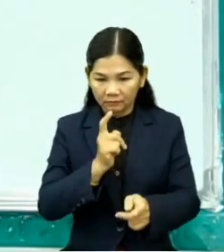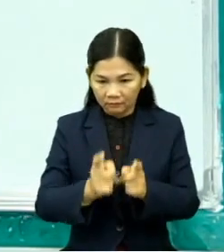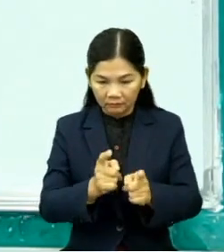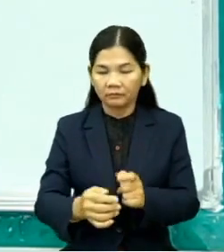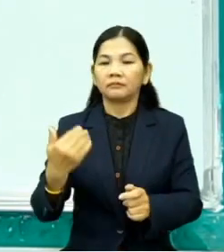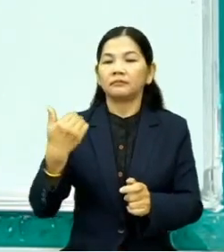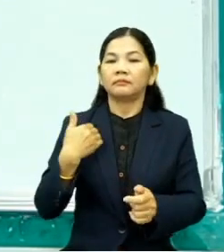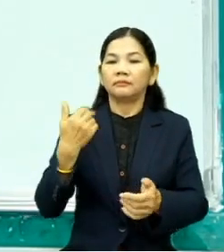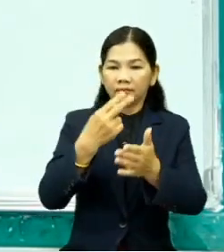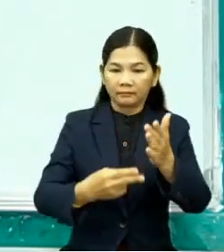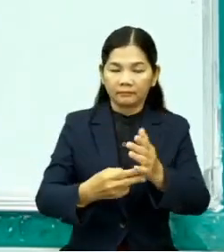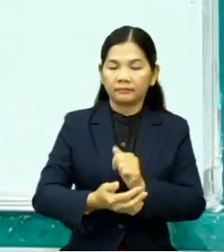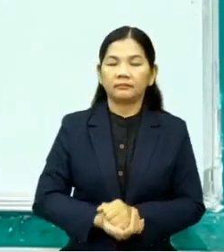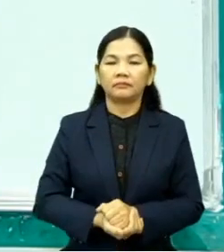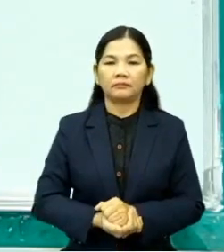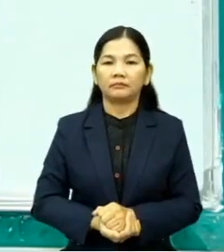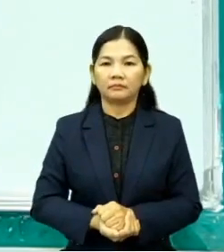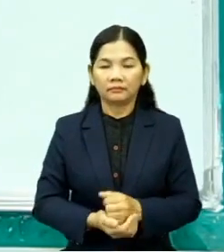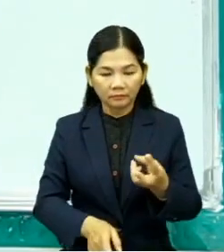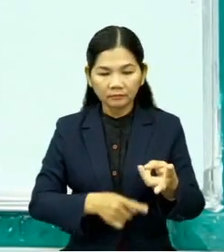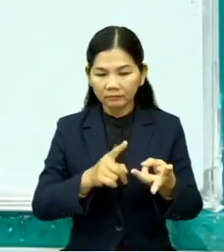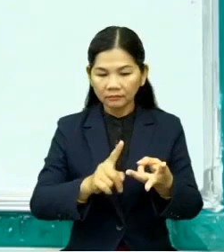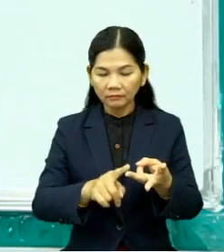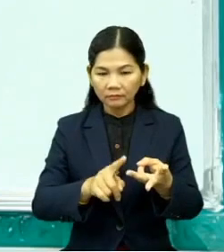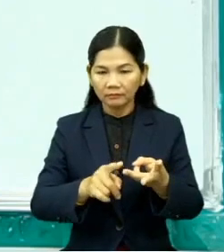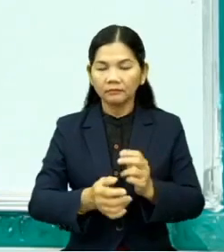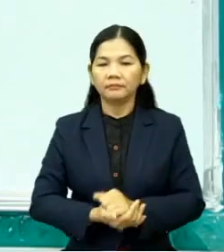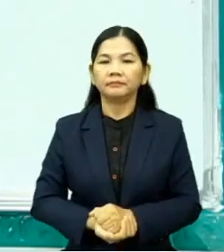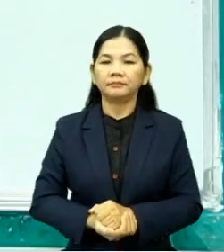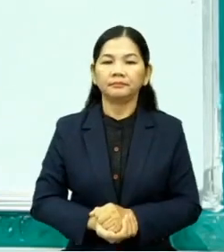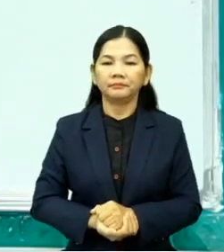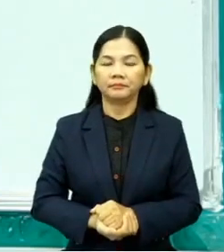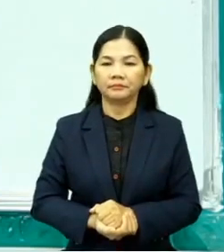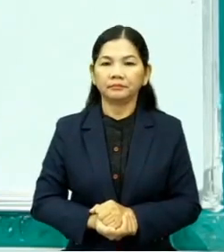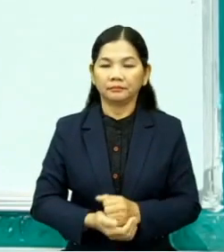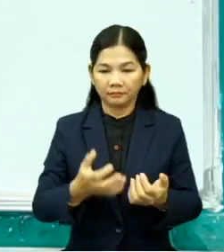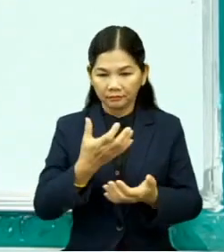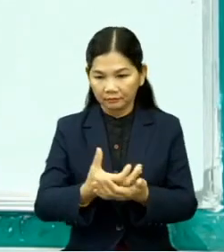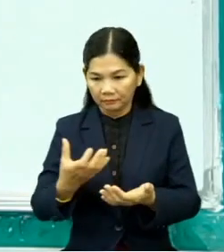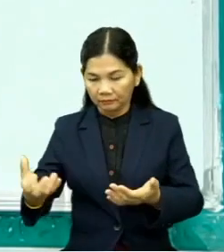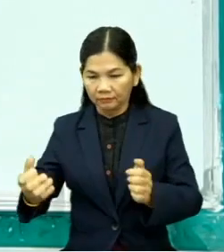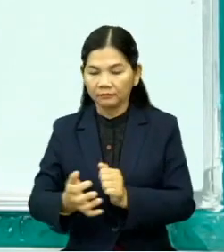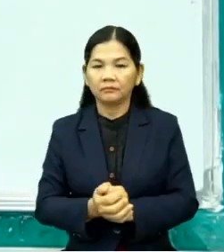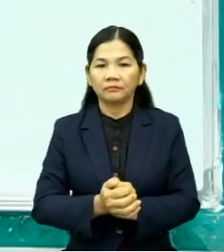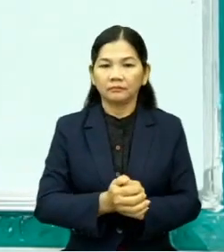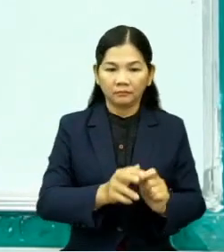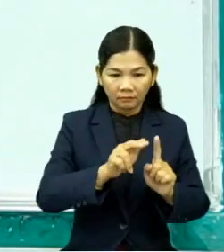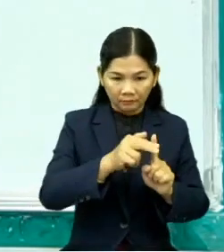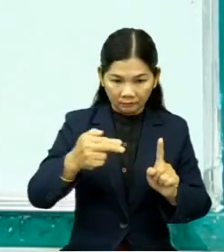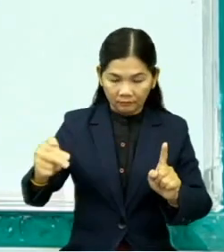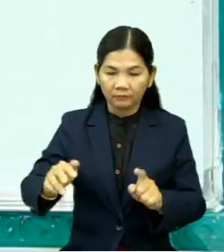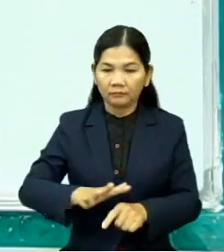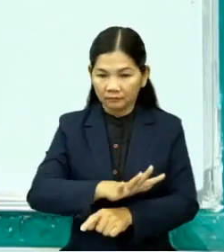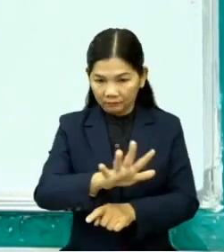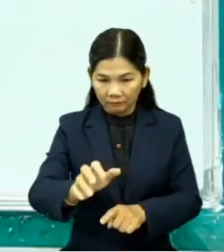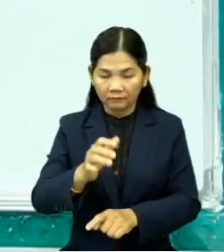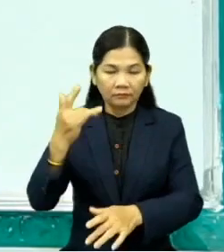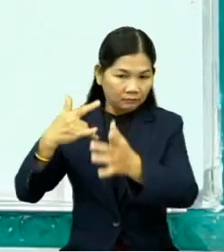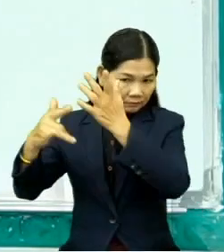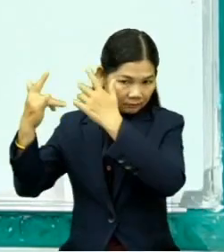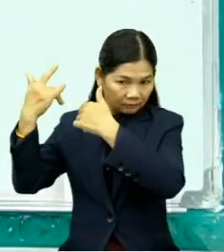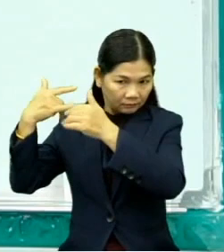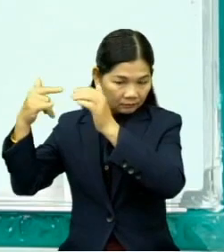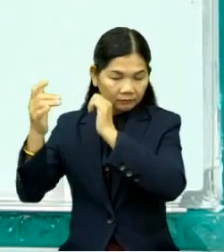អ្វីខ្លះចាសំណួរទី3តើឧបករណ៍នឹងបទភ្លេងខ្មែរបុរា